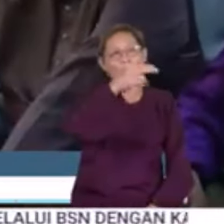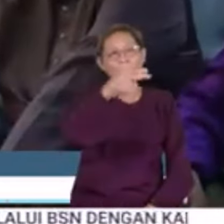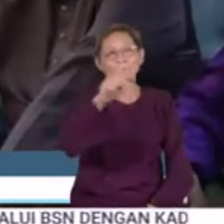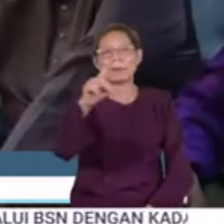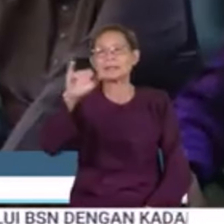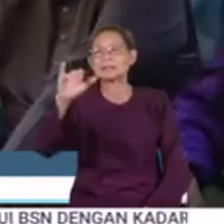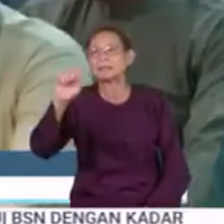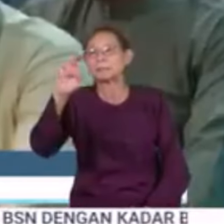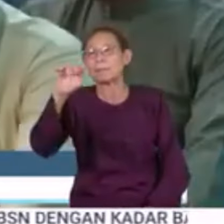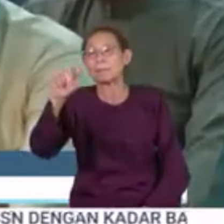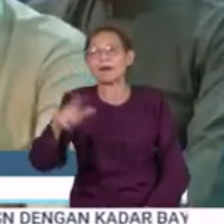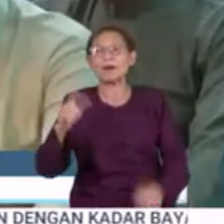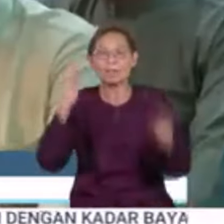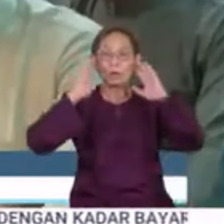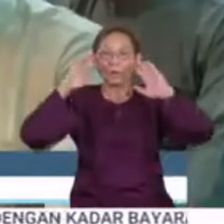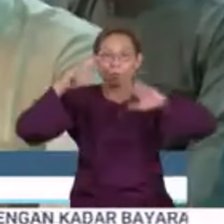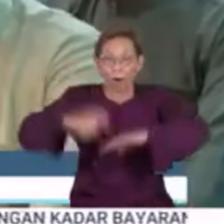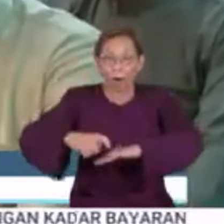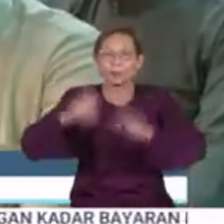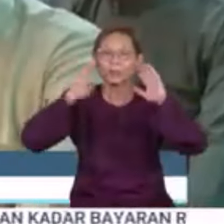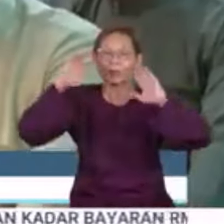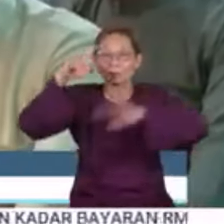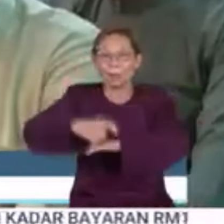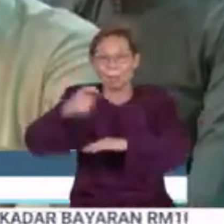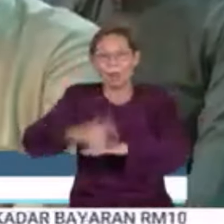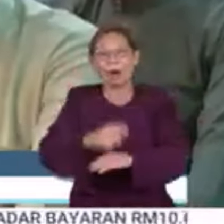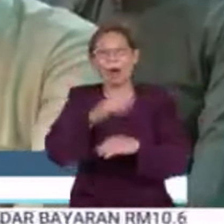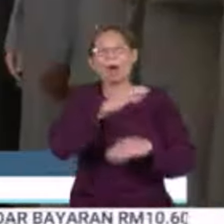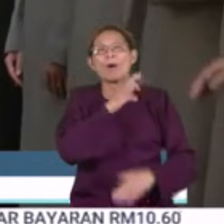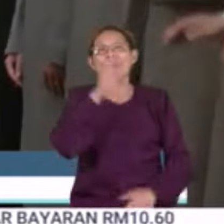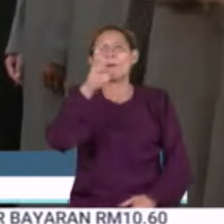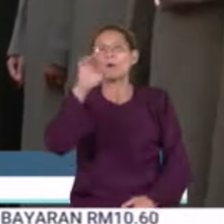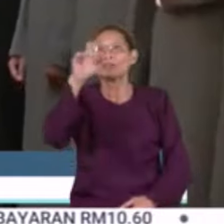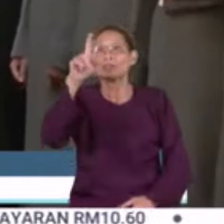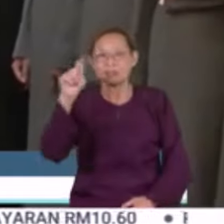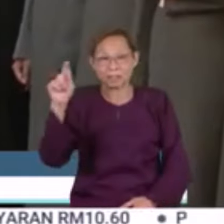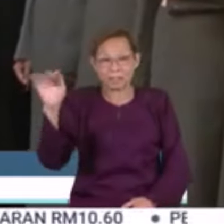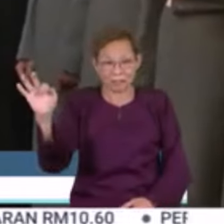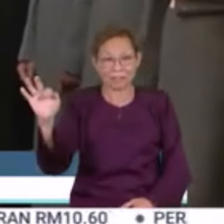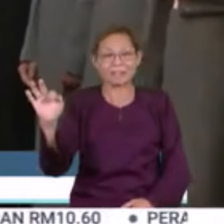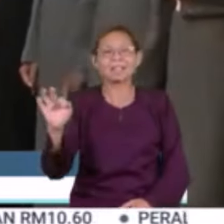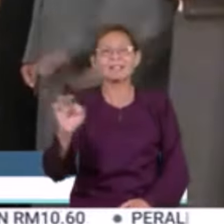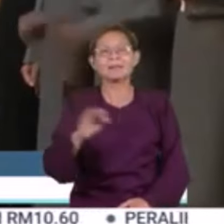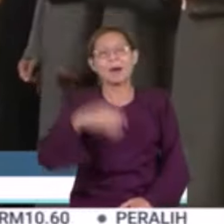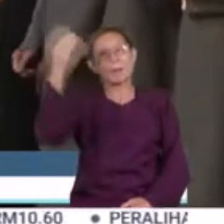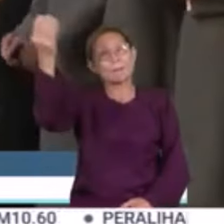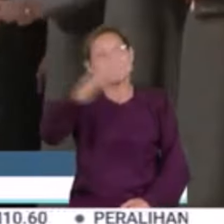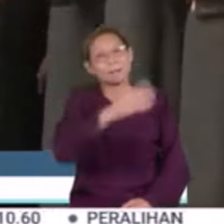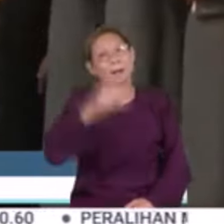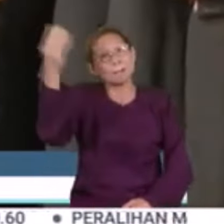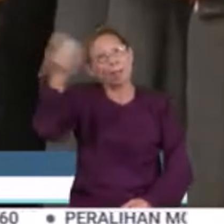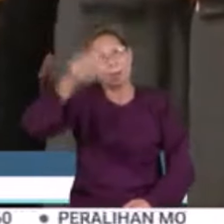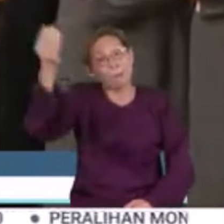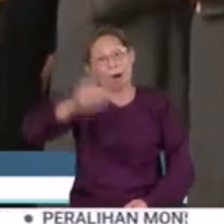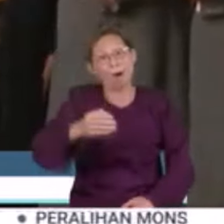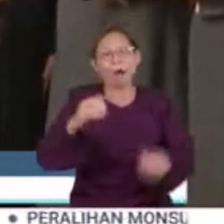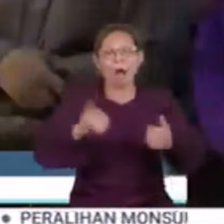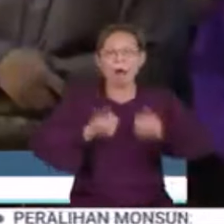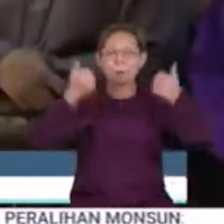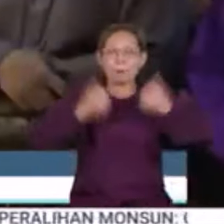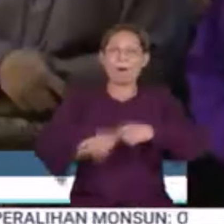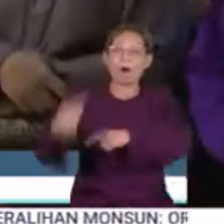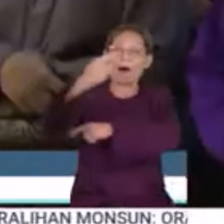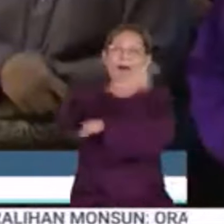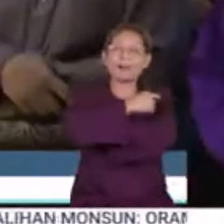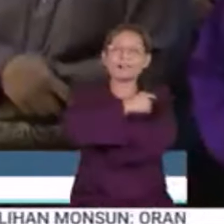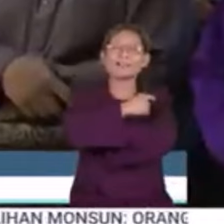Ismail solat sunat aidilfitri diimamkan Mufti Profesor Madah Dr Mohamad Sabri Harun yang menyampaikan khutbah bertajuk aidilfitri